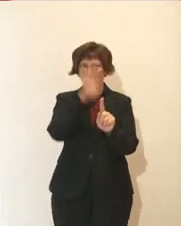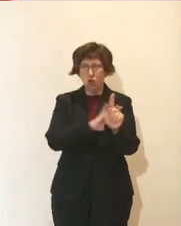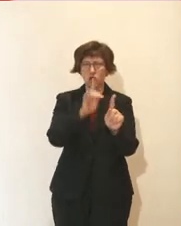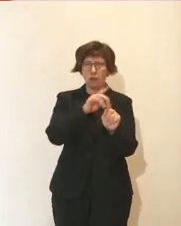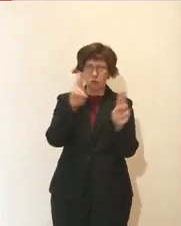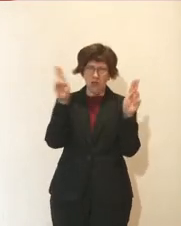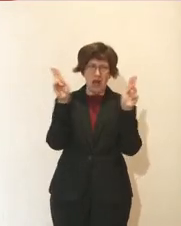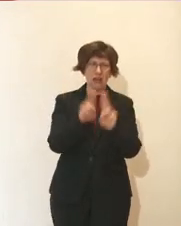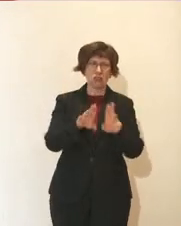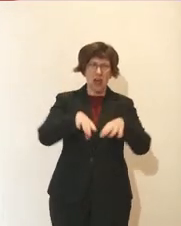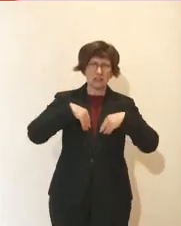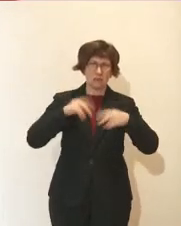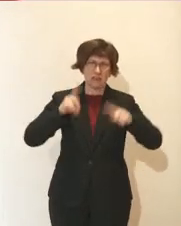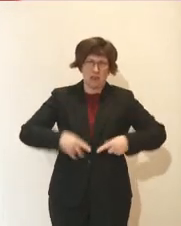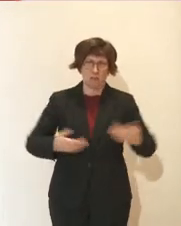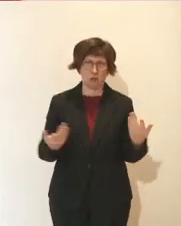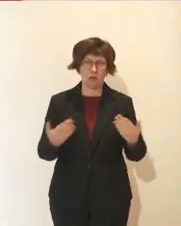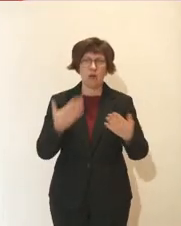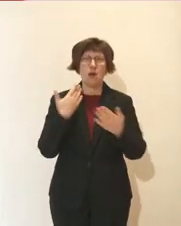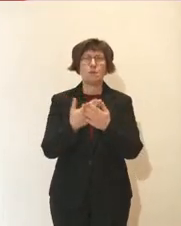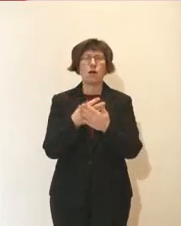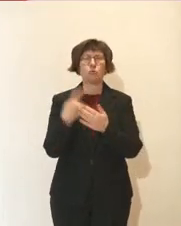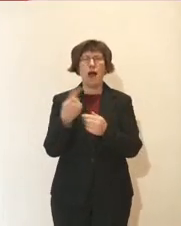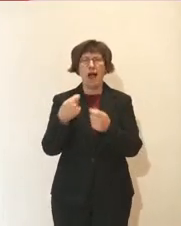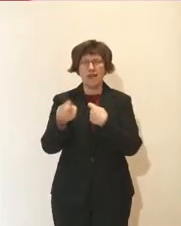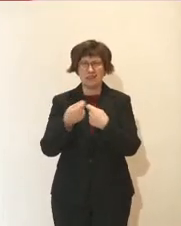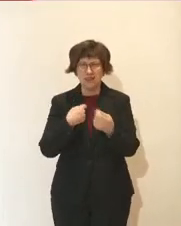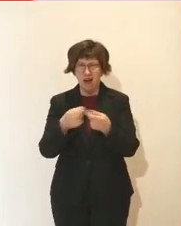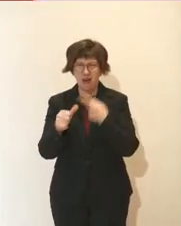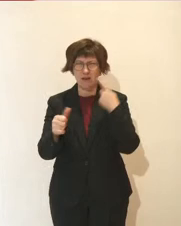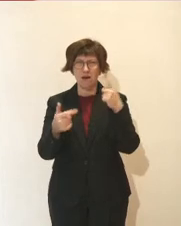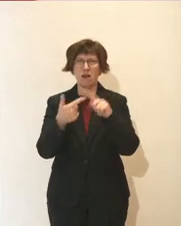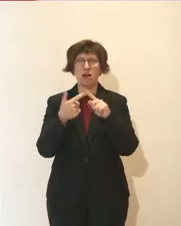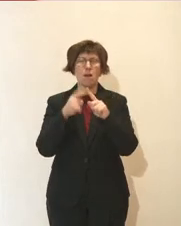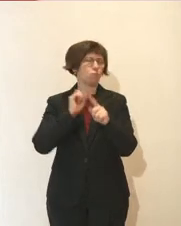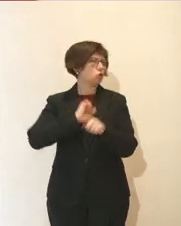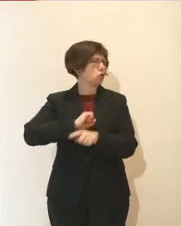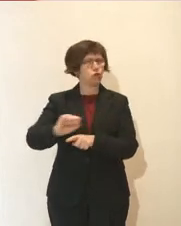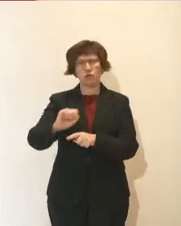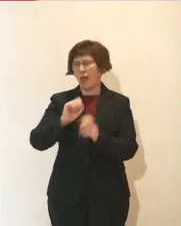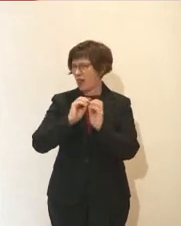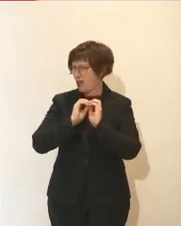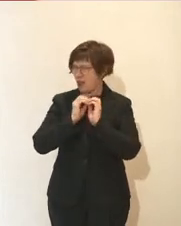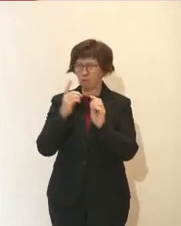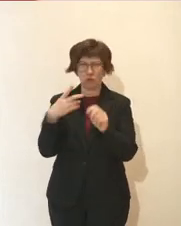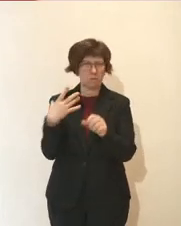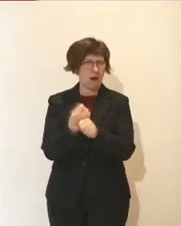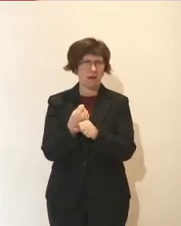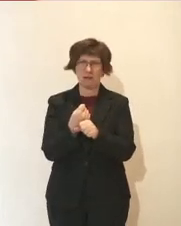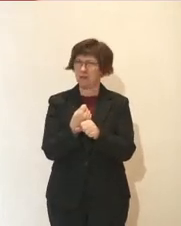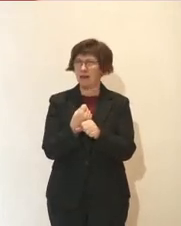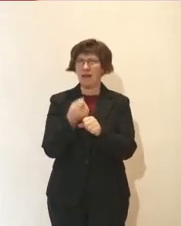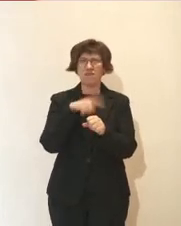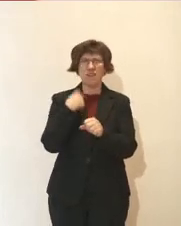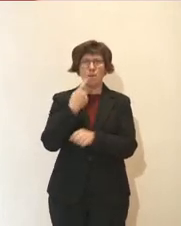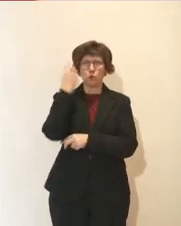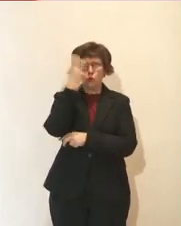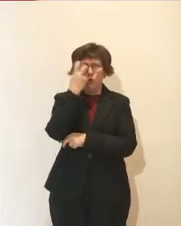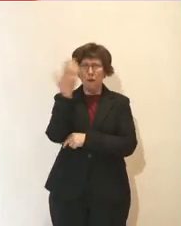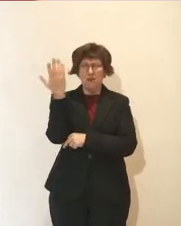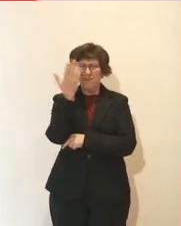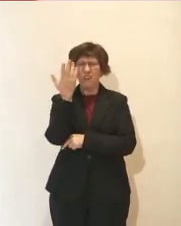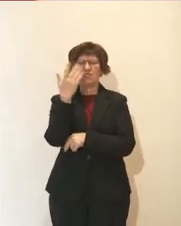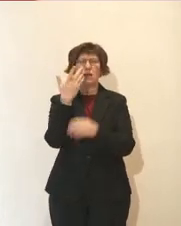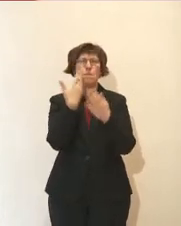einschränkungen akzeptieren zum beispiel was den einzelhandel betrifft das muss jetzt ganz schnell geschehen und wir müssen dafür sorge tragen dass